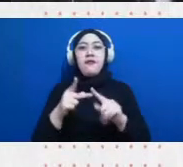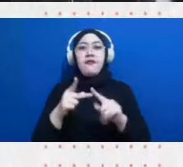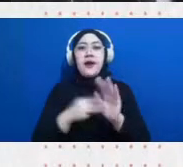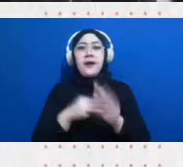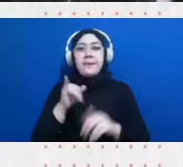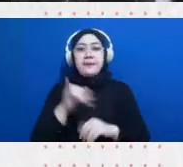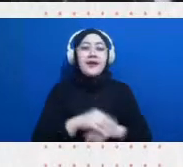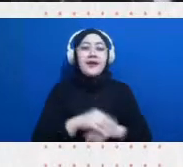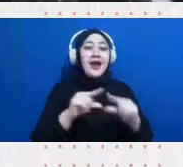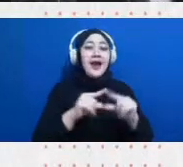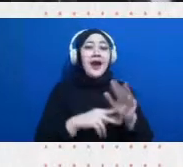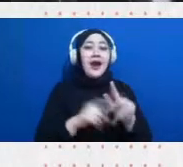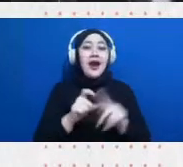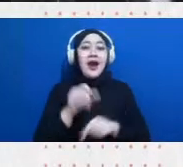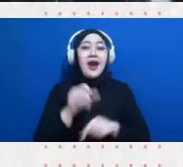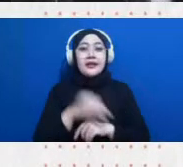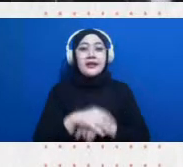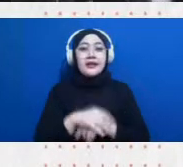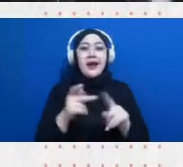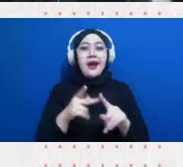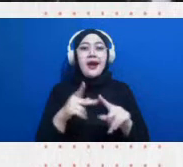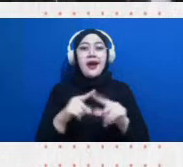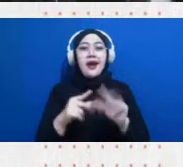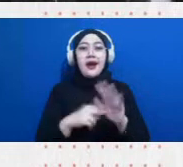Angkasa, Hanan Nafisah.